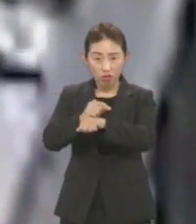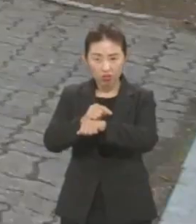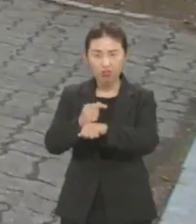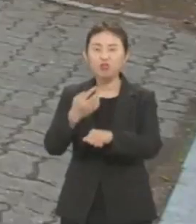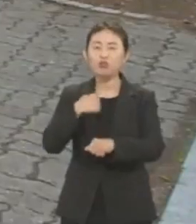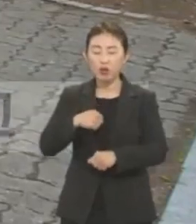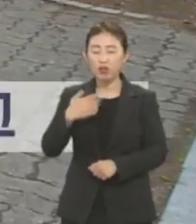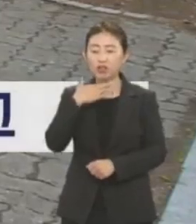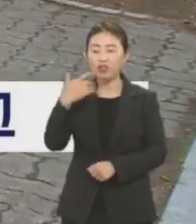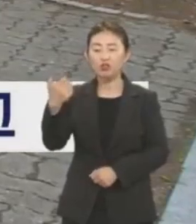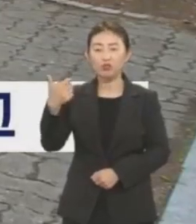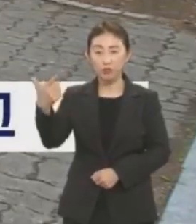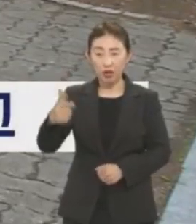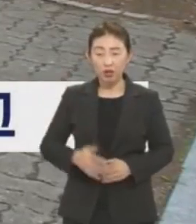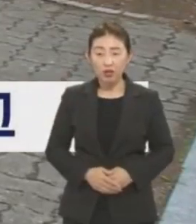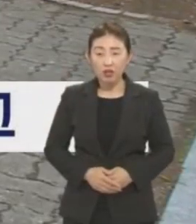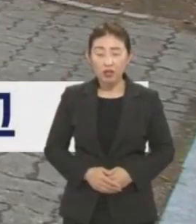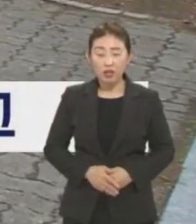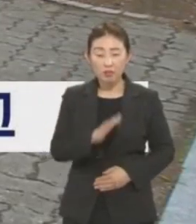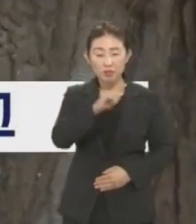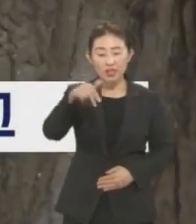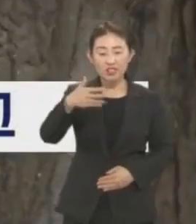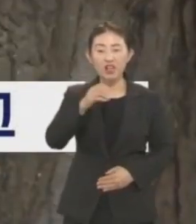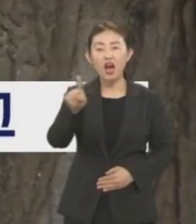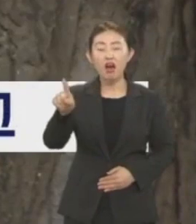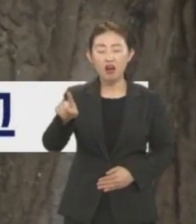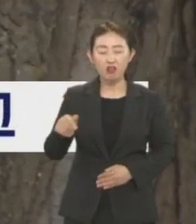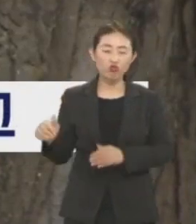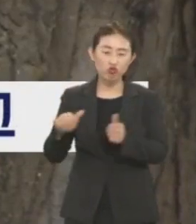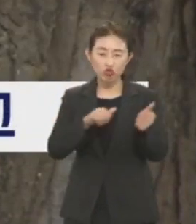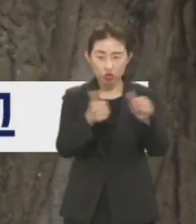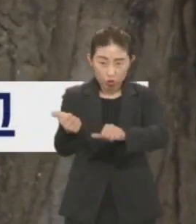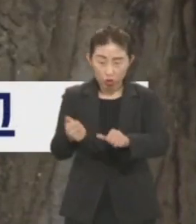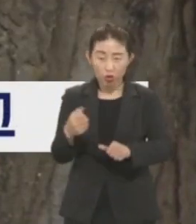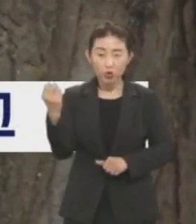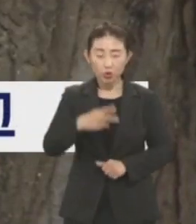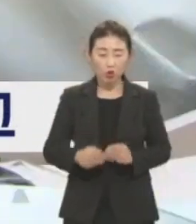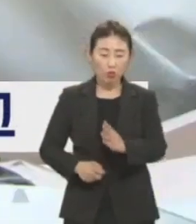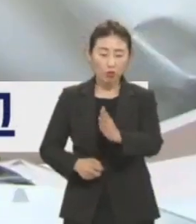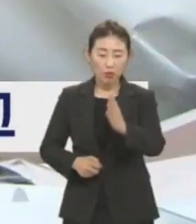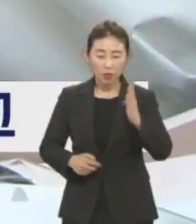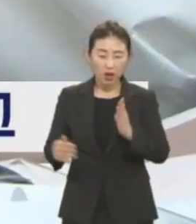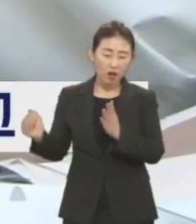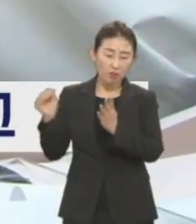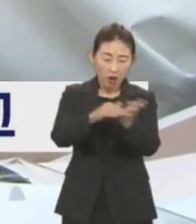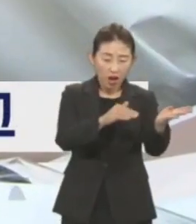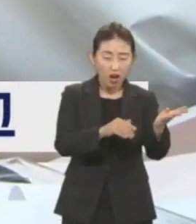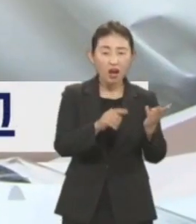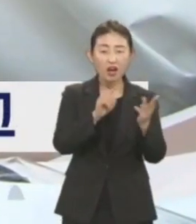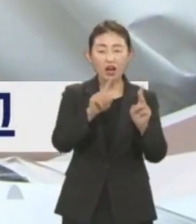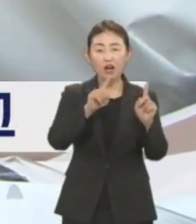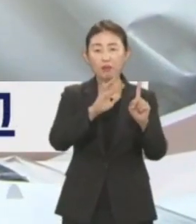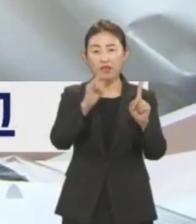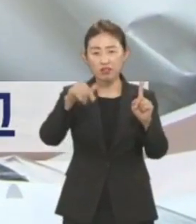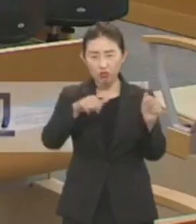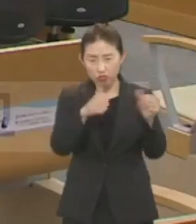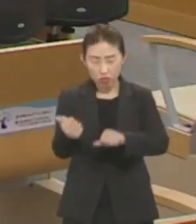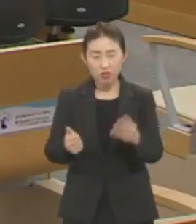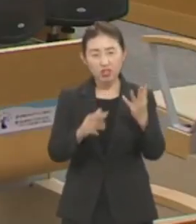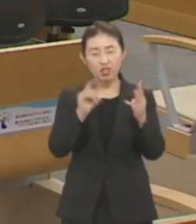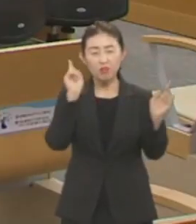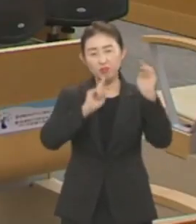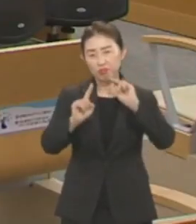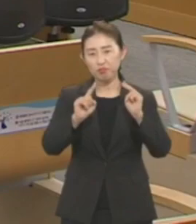씨. 이 사고로 9살 배승아 양이 숨지고 함께 길을 걷던 배양의 친구 3명이 크게 다쳤습니다.